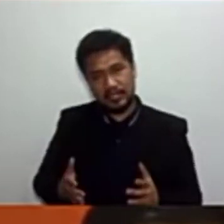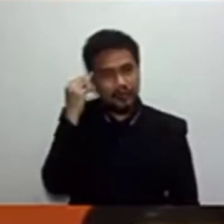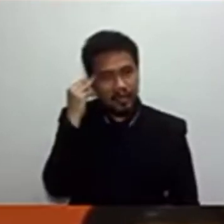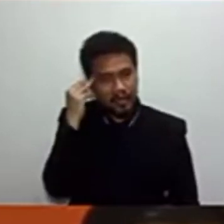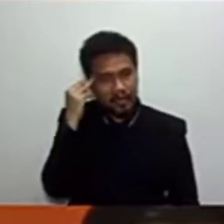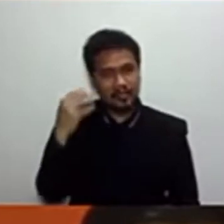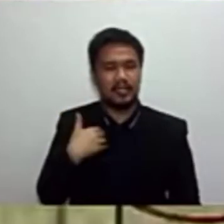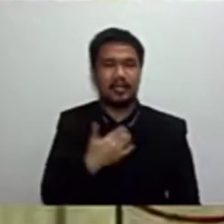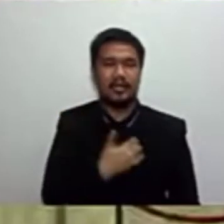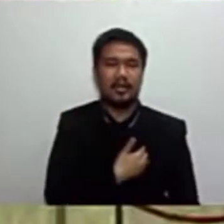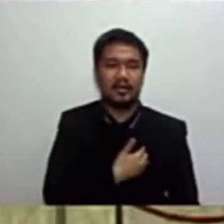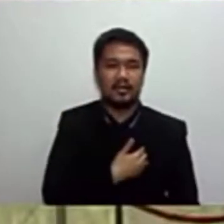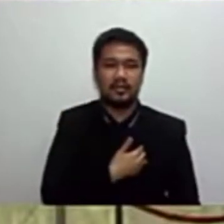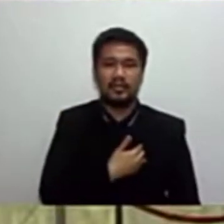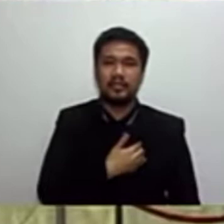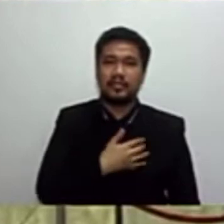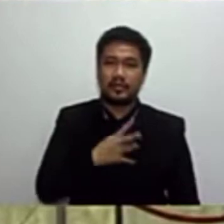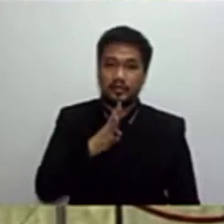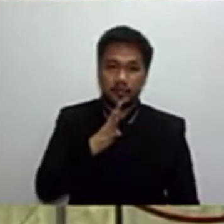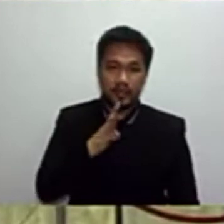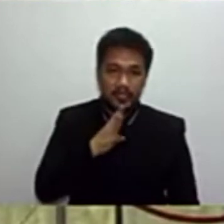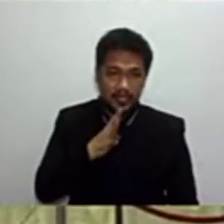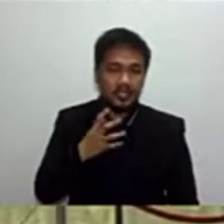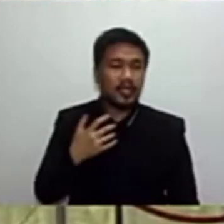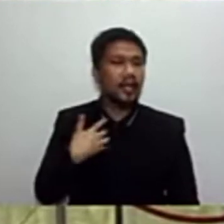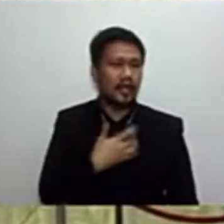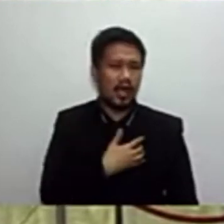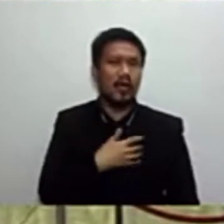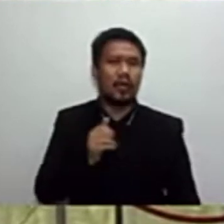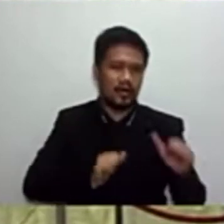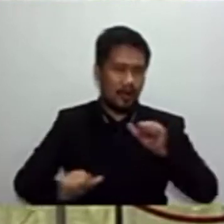gawa. Ang lahat na ito